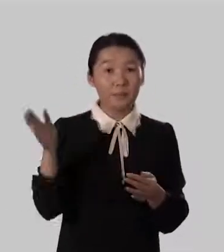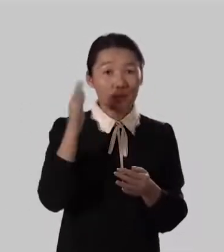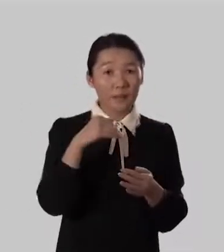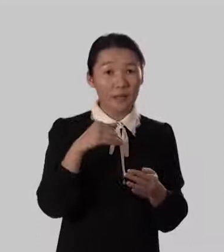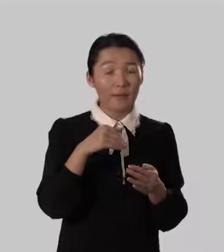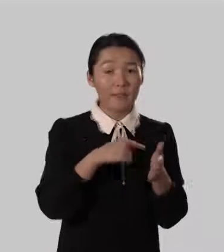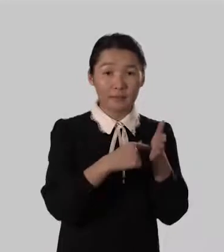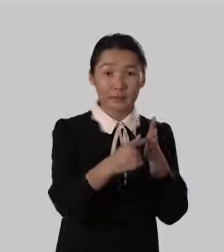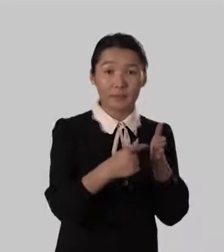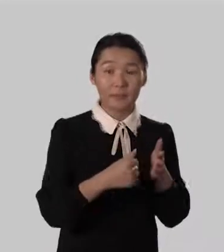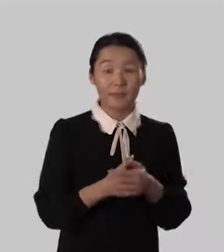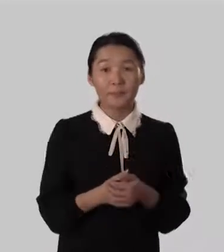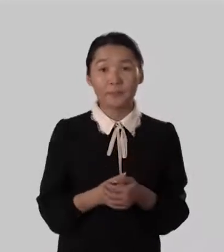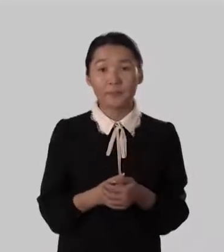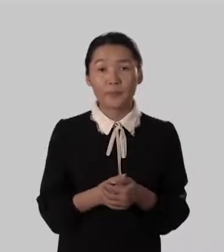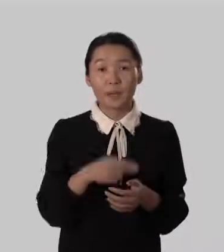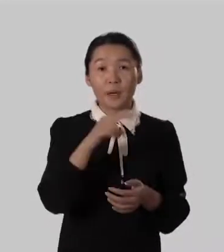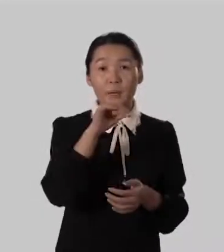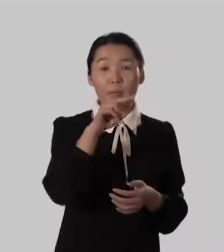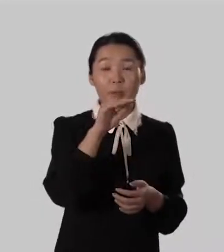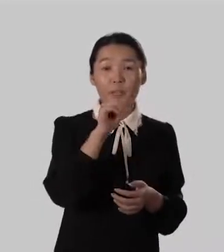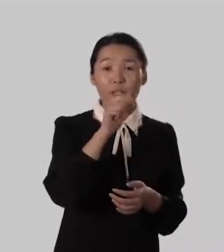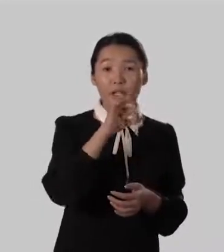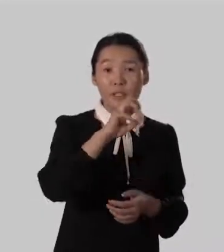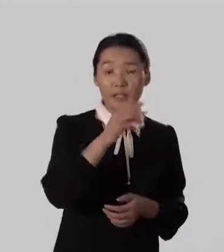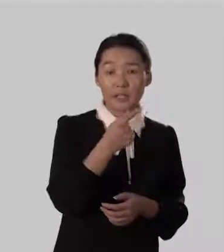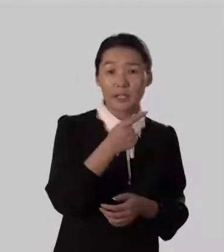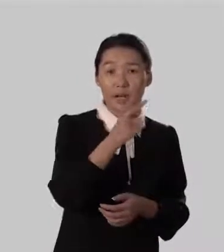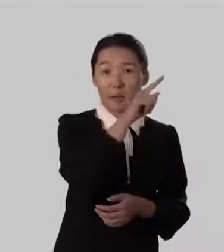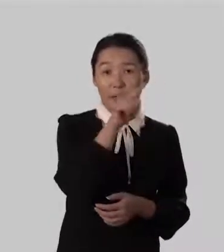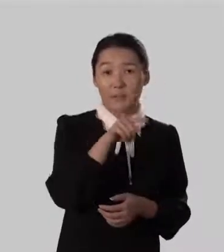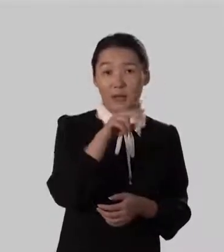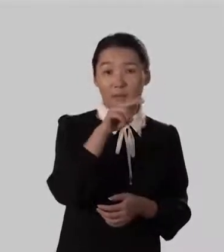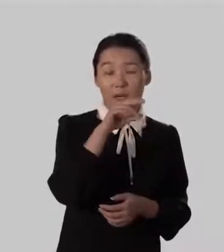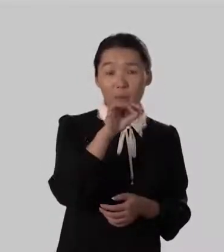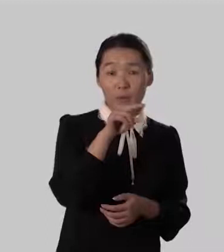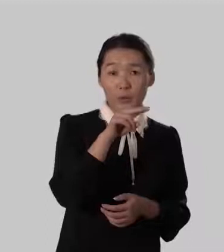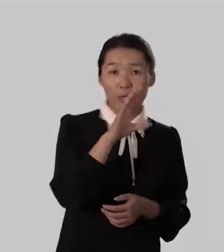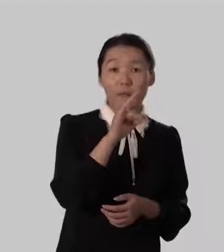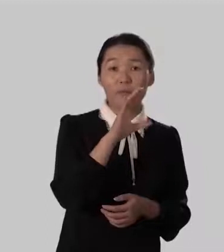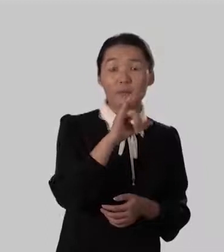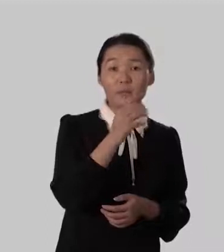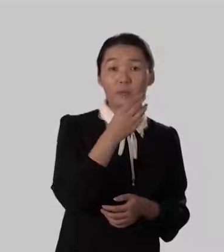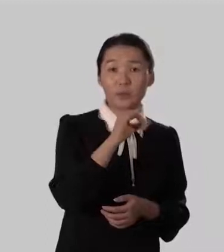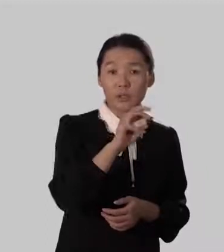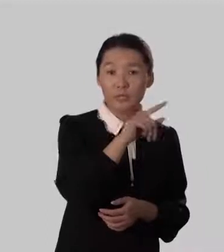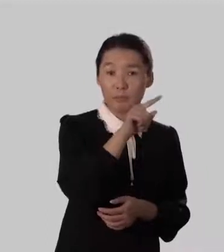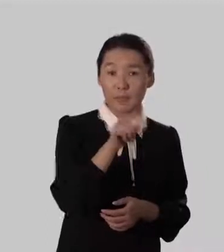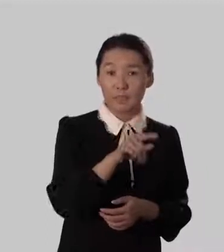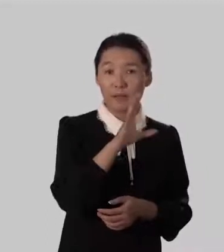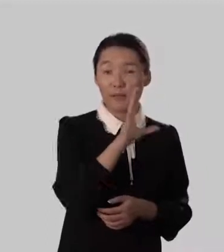давайте их выделим поджарить приставка под высушить